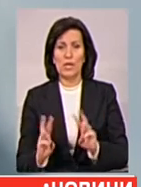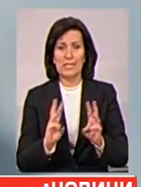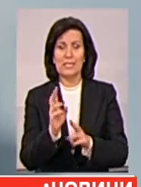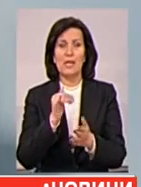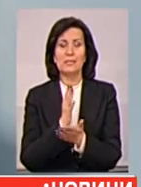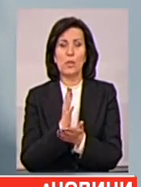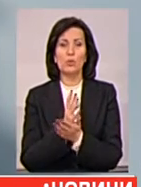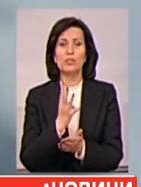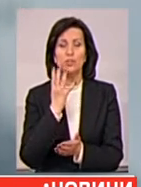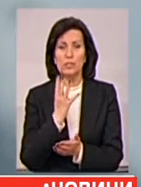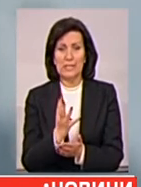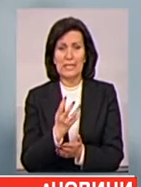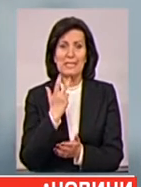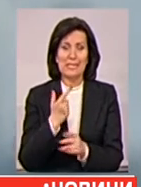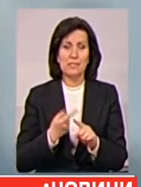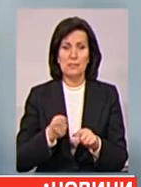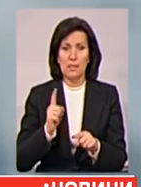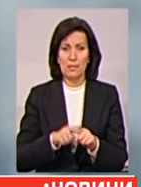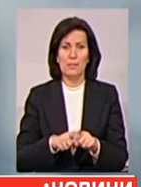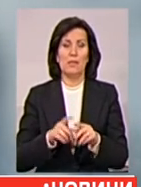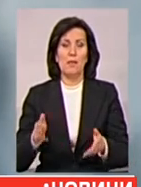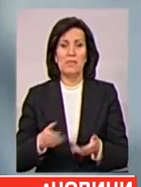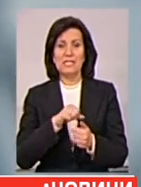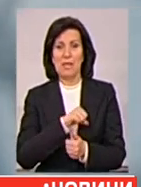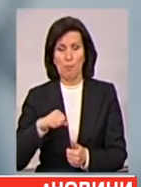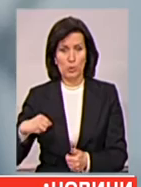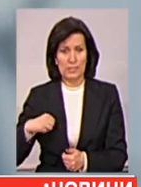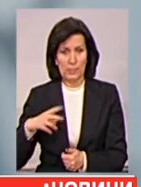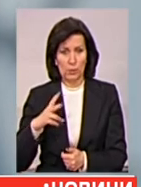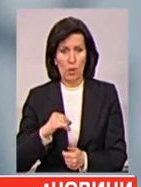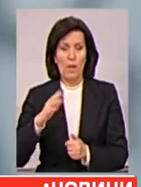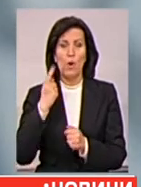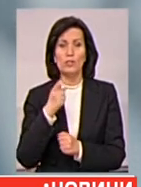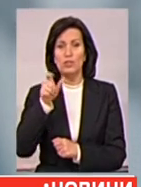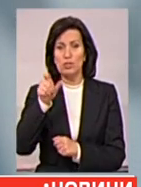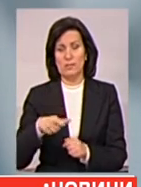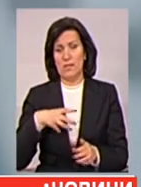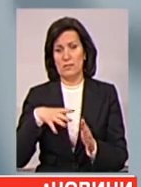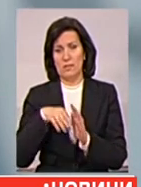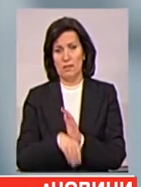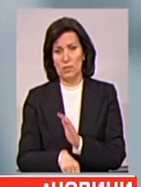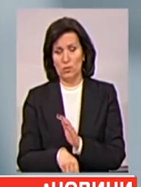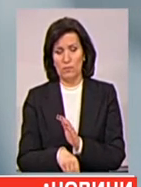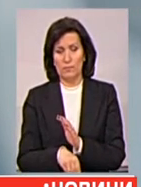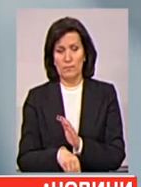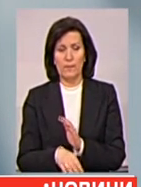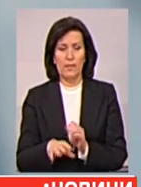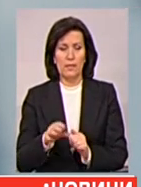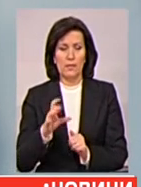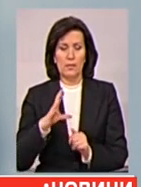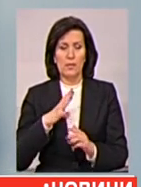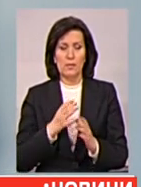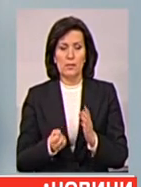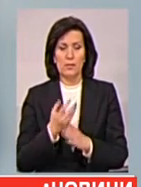знаходилось 4 особи, 3 з яких піднялися самостійно на поверхню. Ще один шахтар загинув. Настолько сильный выброс был,